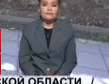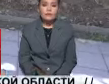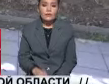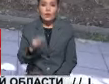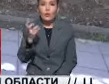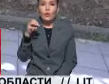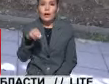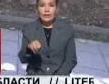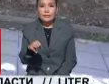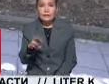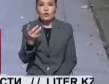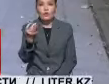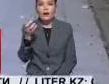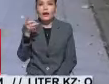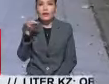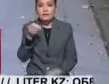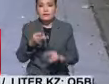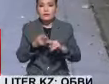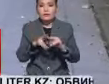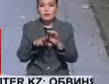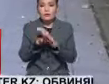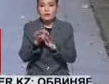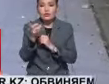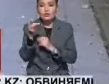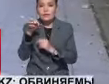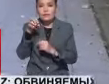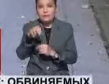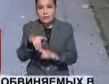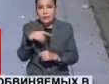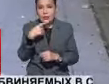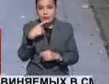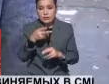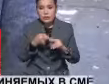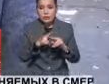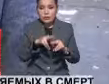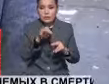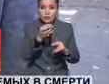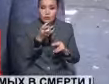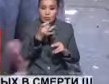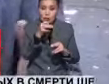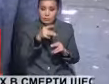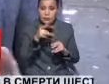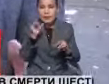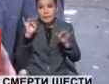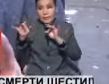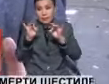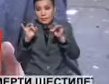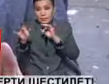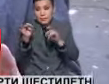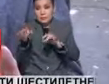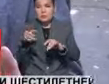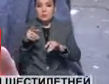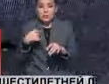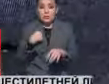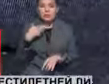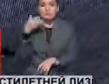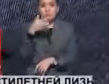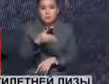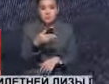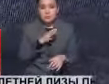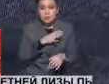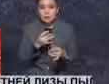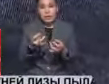Думбай – один из инвесторов АО First Heartland Jusan Invest. Говорит, что приобрел структурные ноты после рекламы со стороны менеджеров компании. Ему